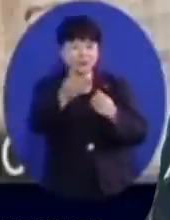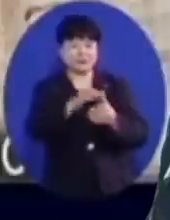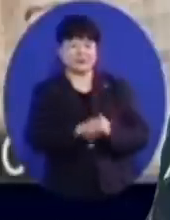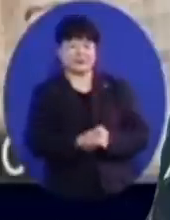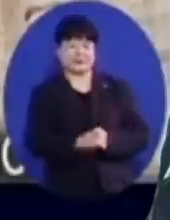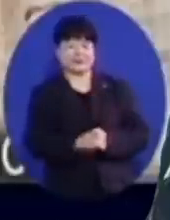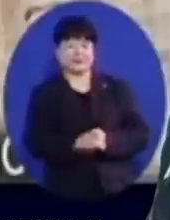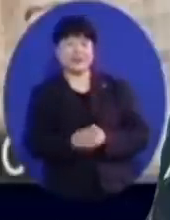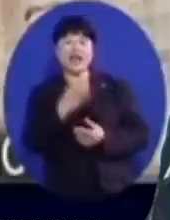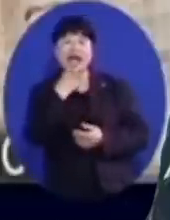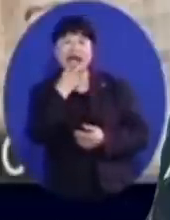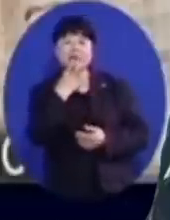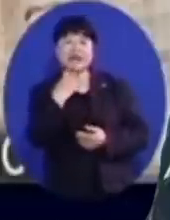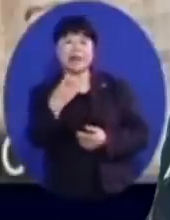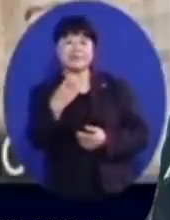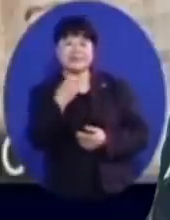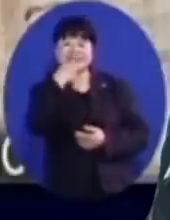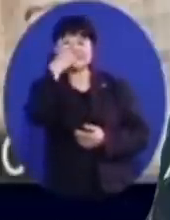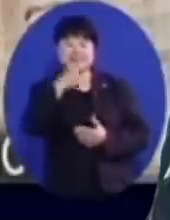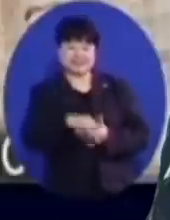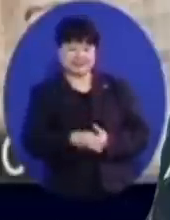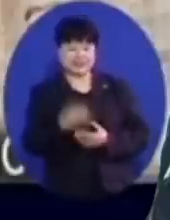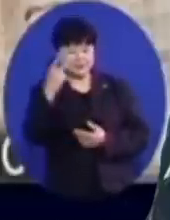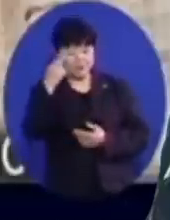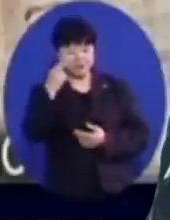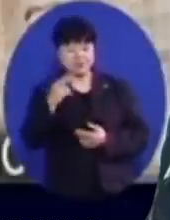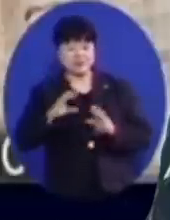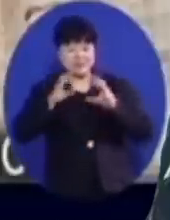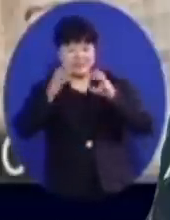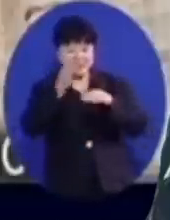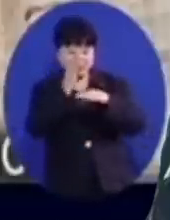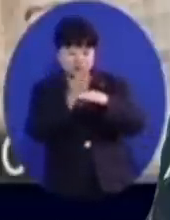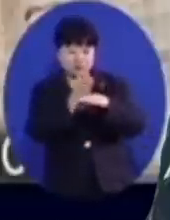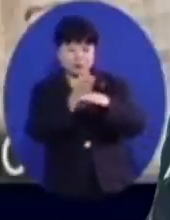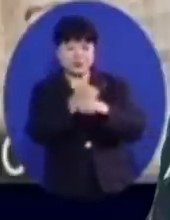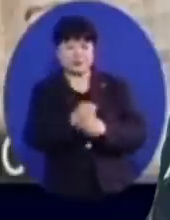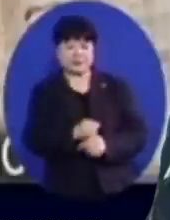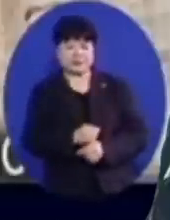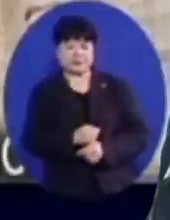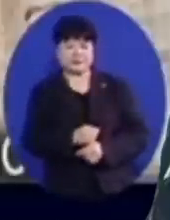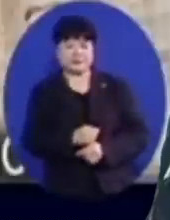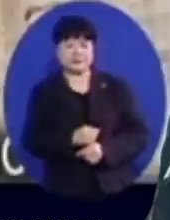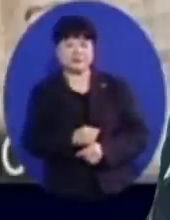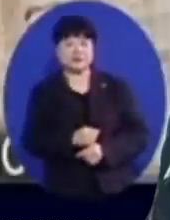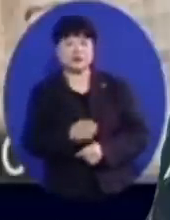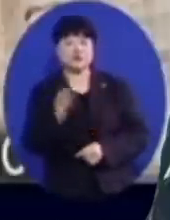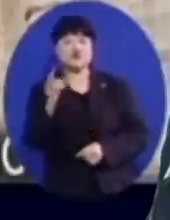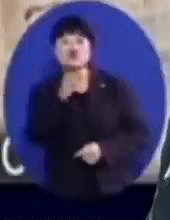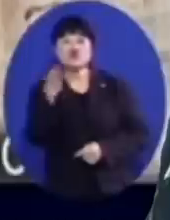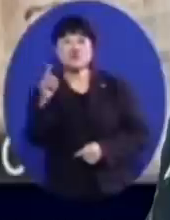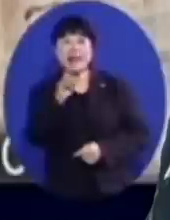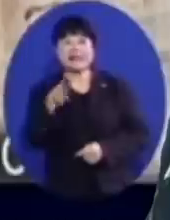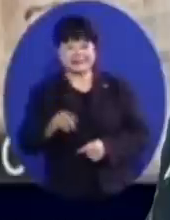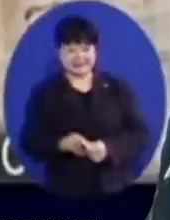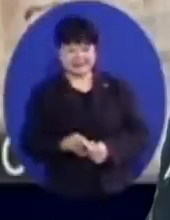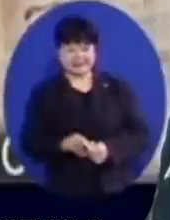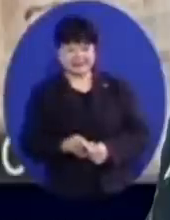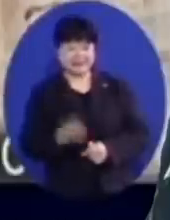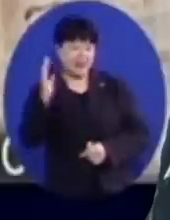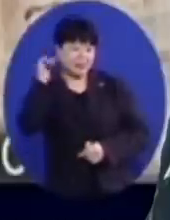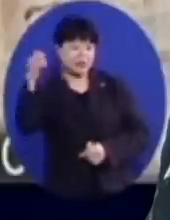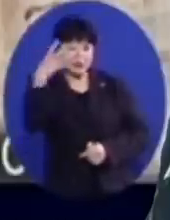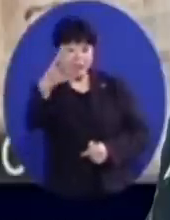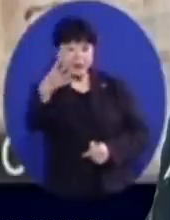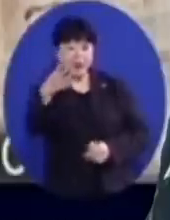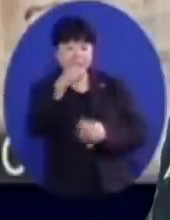세게 전파한 아브라함 링컨 오늘날 미국을 세계의 중심 국가로 융성하게 한 시어도 루즈벨트에 공통점은